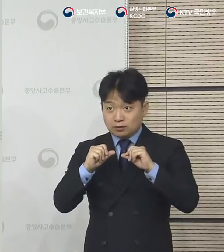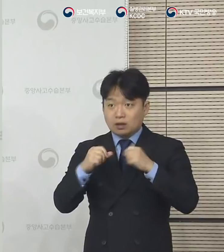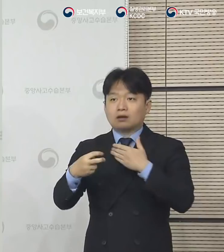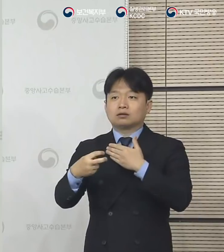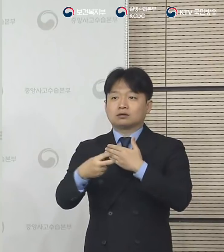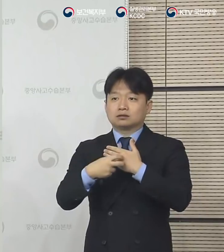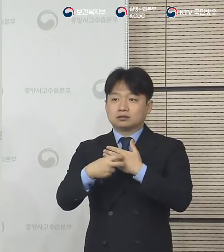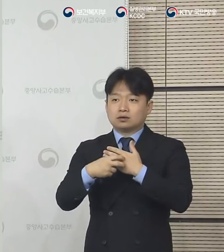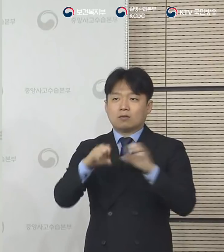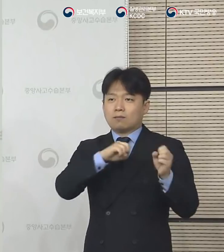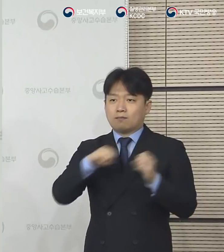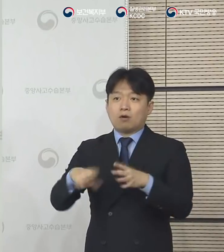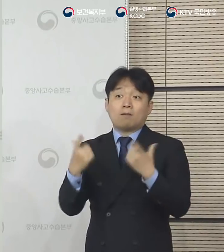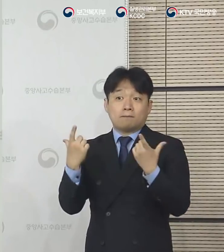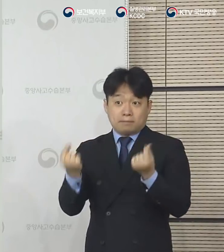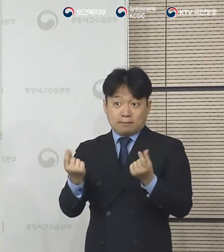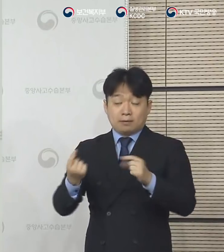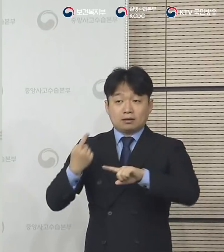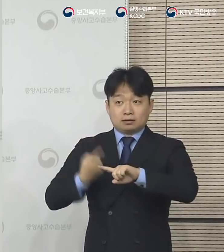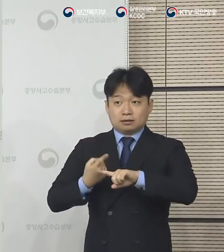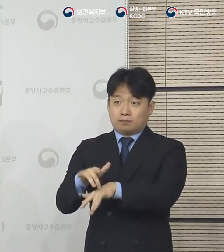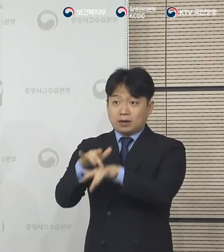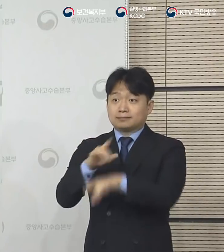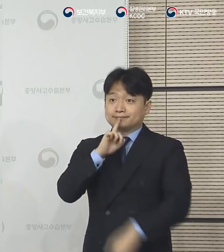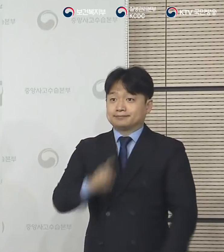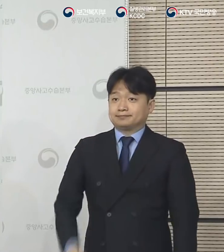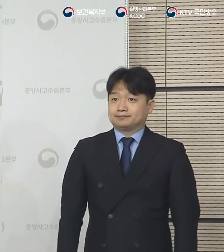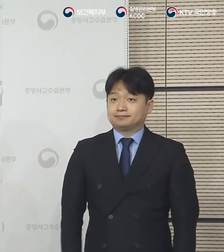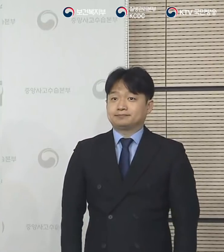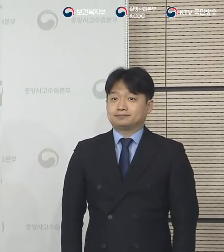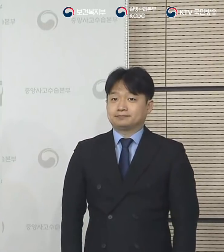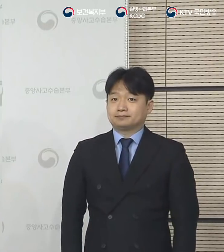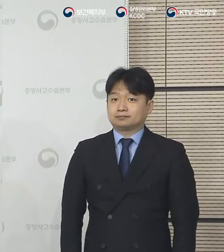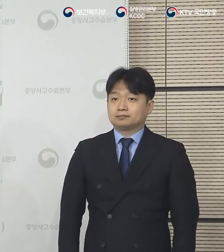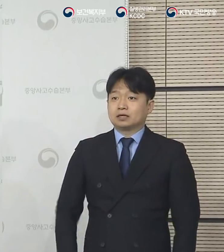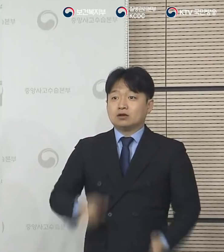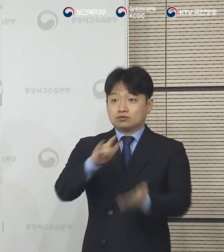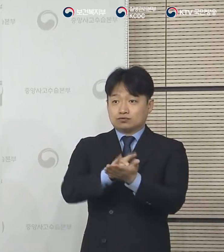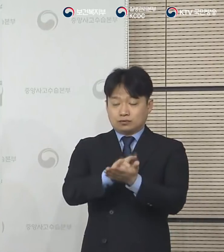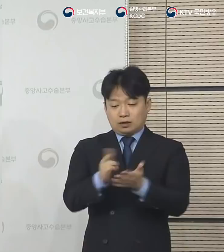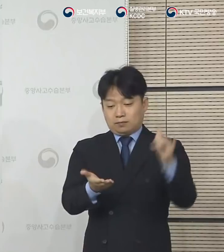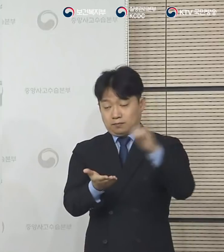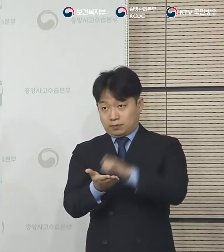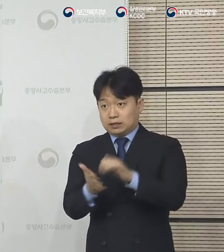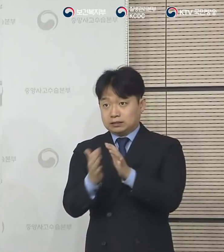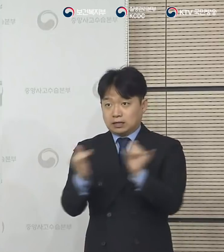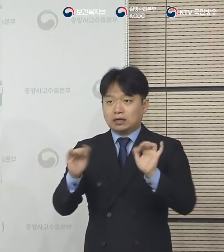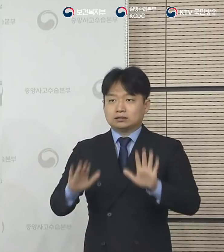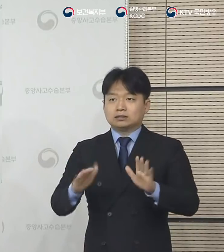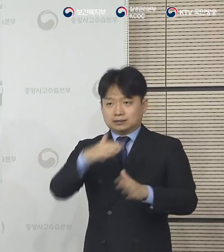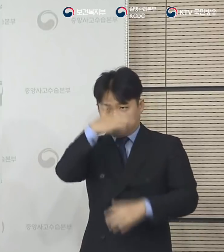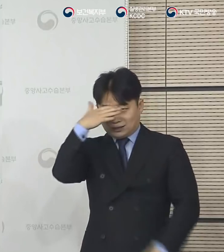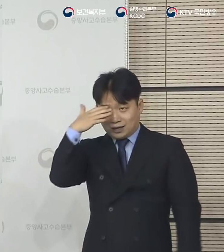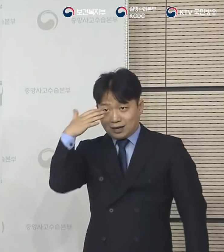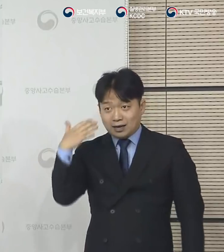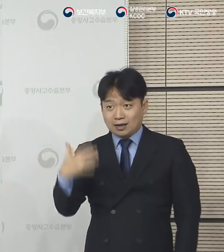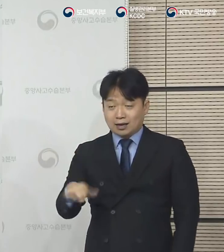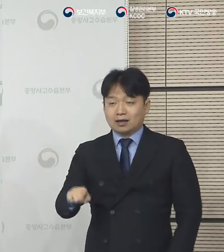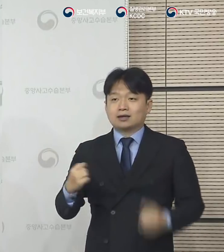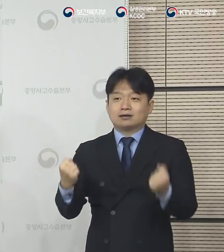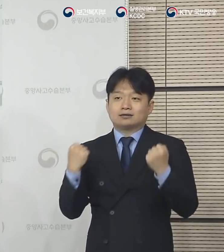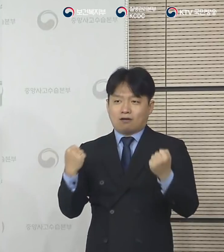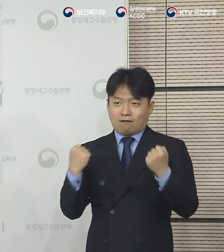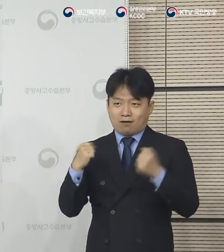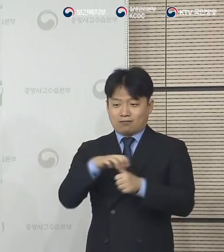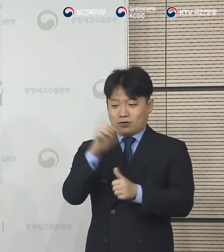의료 폐기물로서 소각 처리될 예정입니다. 우한 귀국 교민들이 무사히 건강한 상태로 퇴소를 하게 된 것에 대해